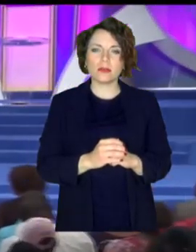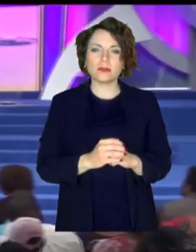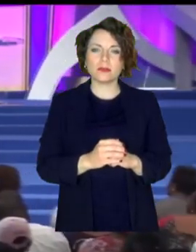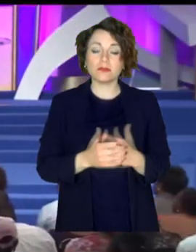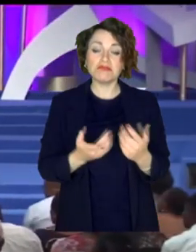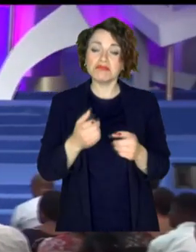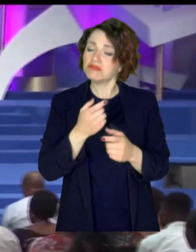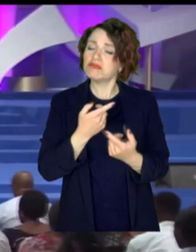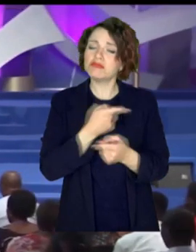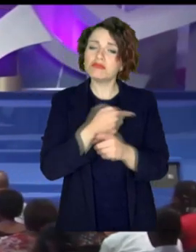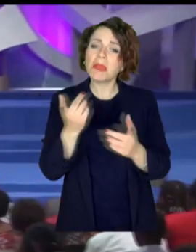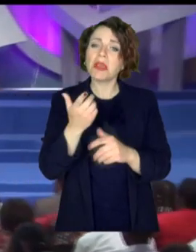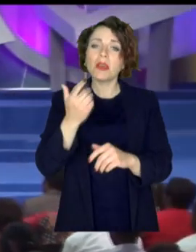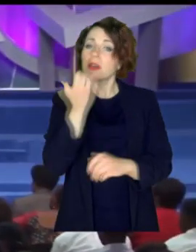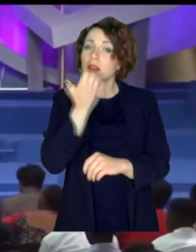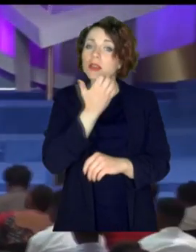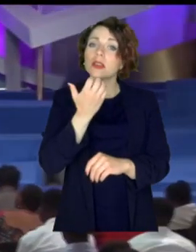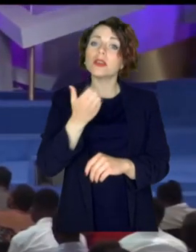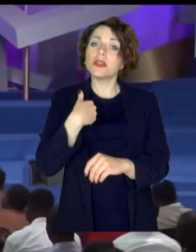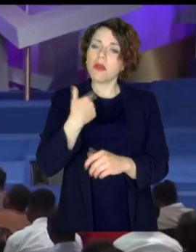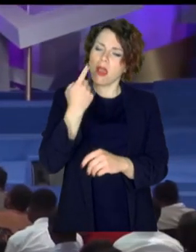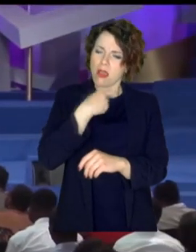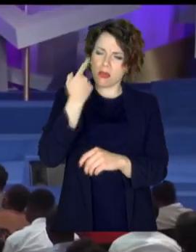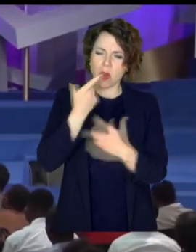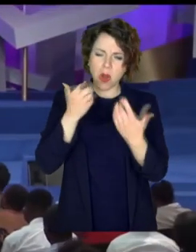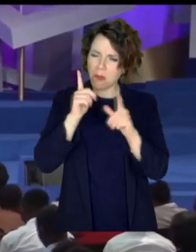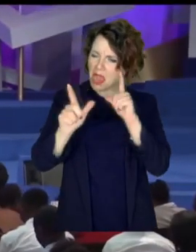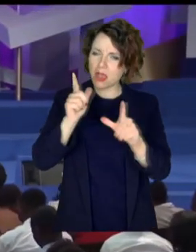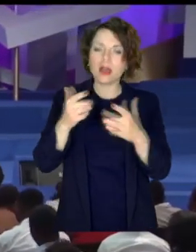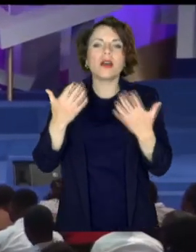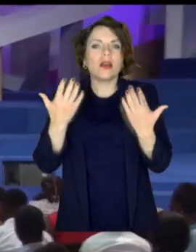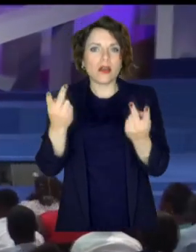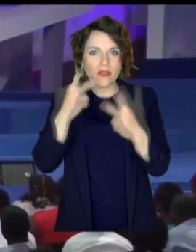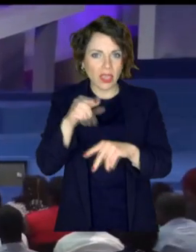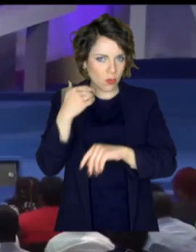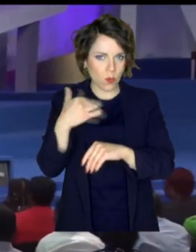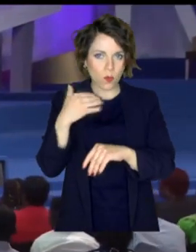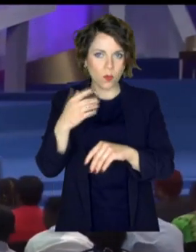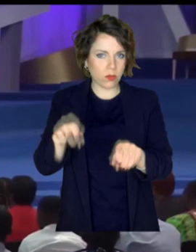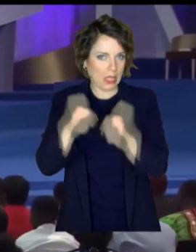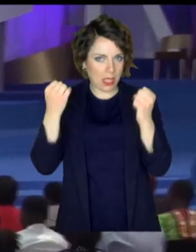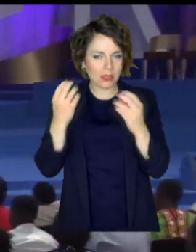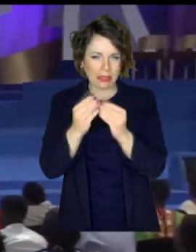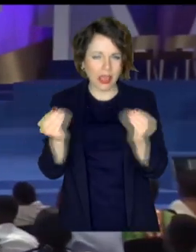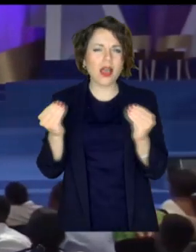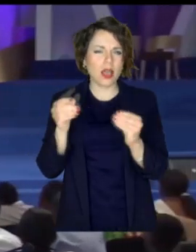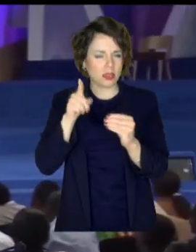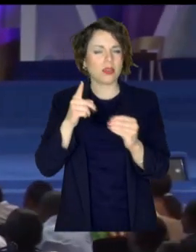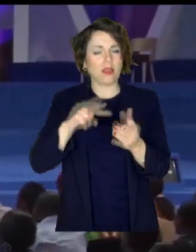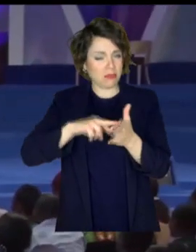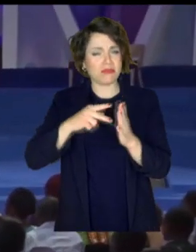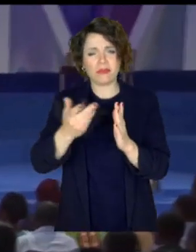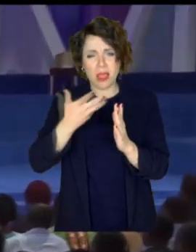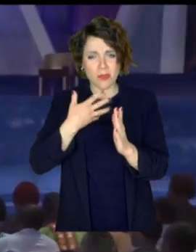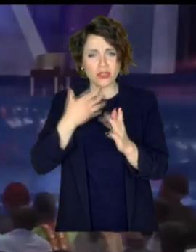Ci ridono anche. Questa bocca mi farà finire nei guai. La tua bocca ti ha già fatto finire nei guai. Non che lo farà, ti ha già messo nei guai.